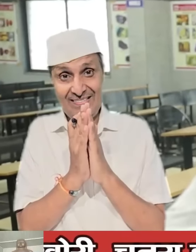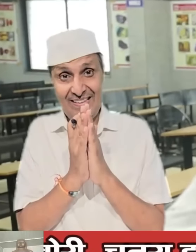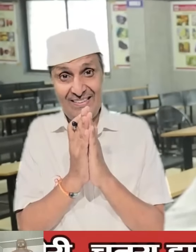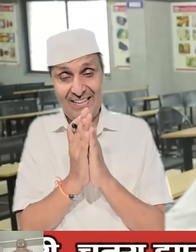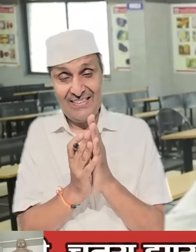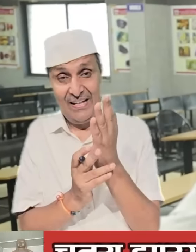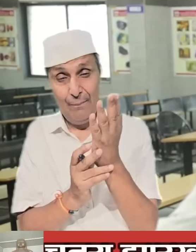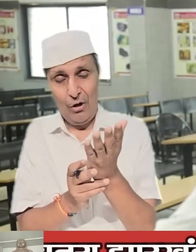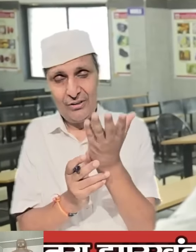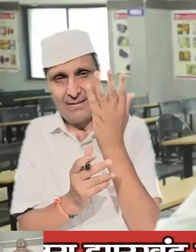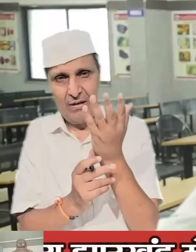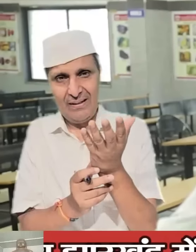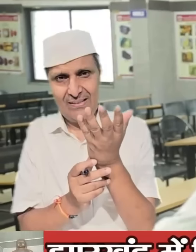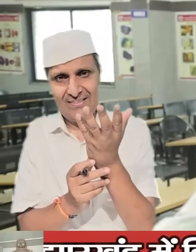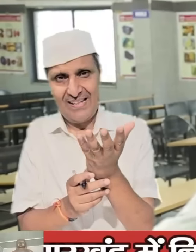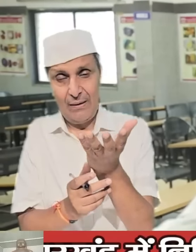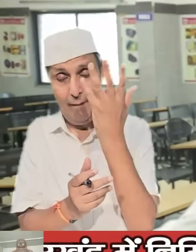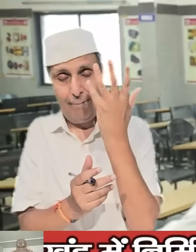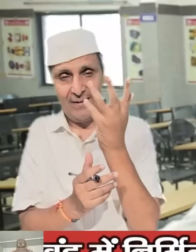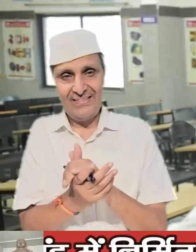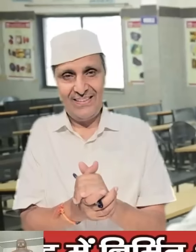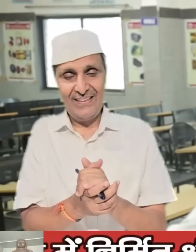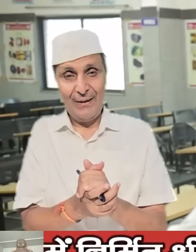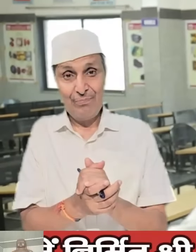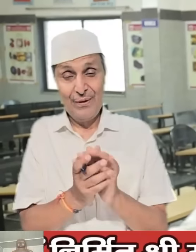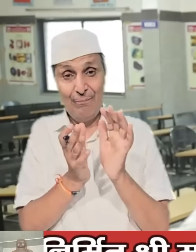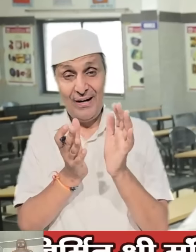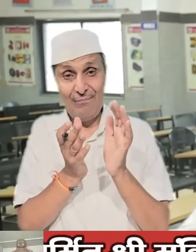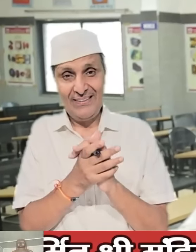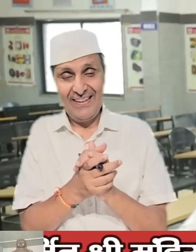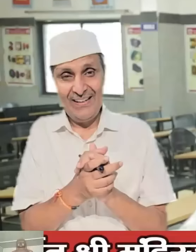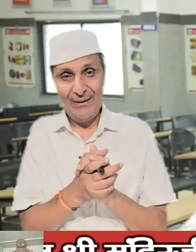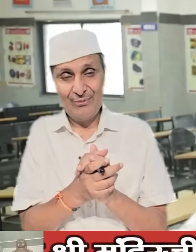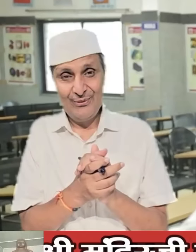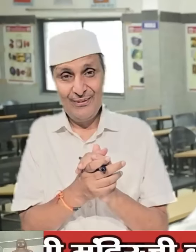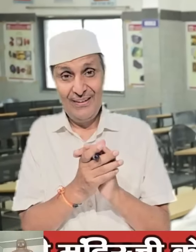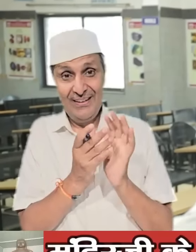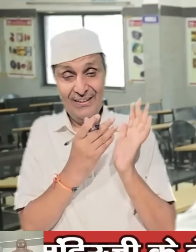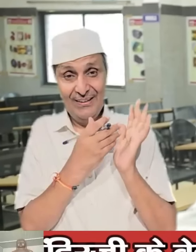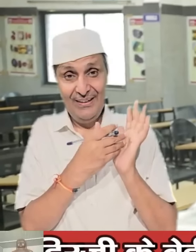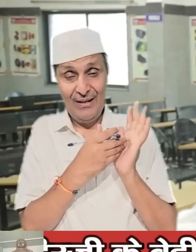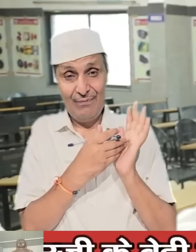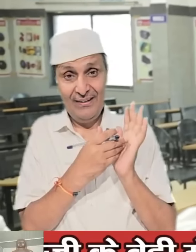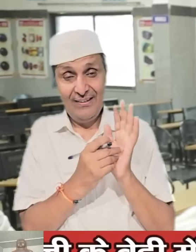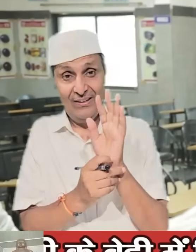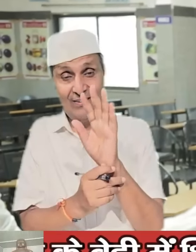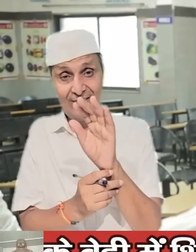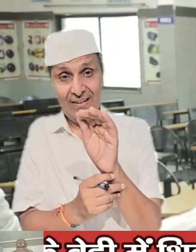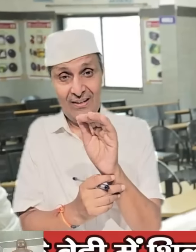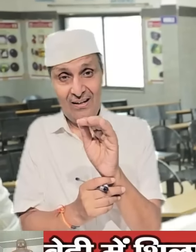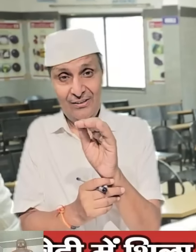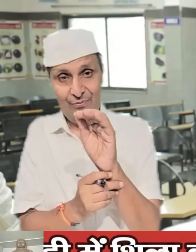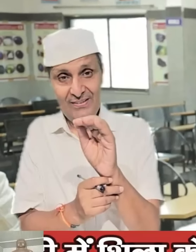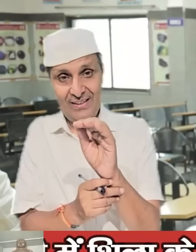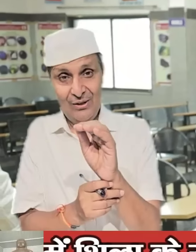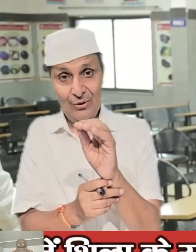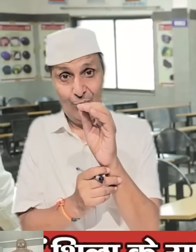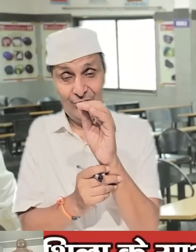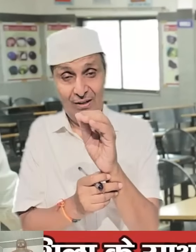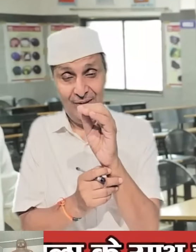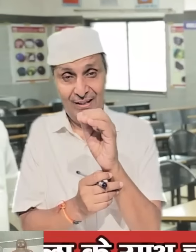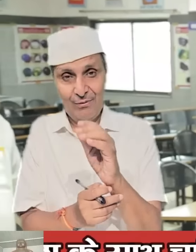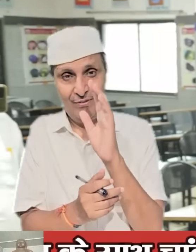करते हैं, जय जिनेंद्र करते हैं, बहुत गजब की बात है, संस्कार ऐसे पढ़ते जाते हैं। पर हम बता रहे हैं आपको, यहाँ पर सरकारी जो फीस है